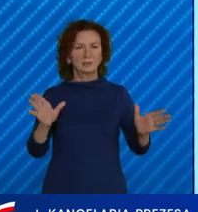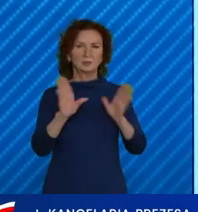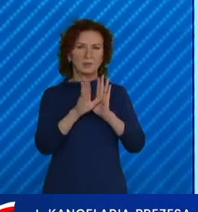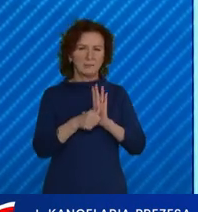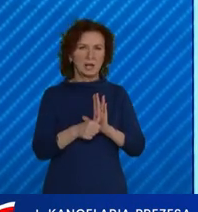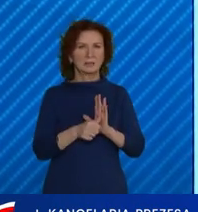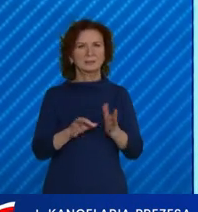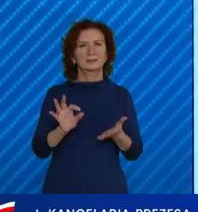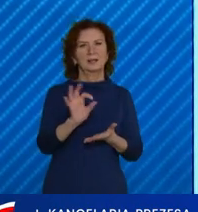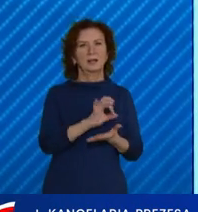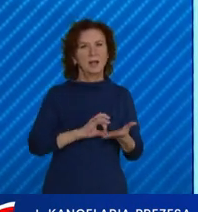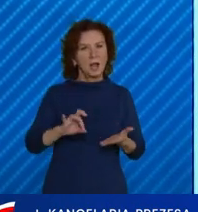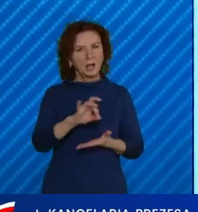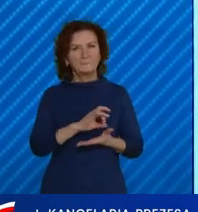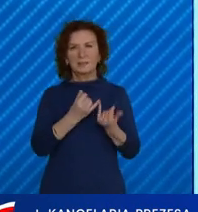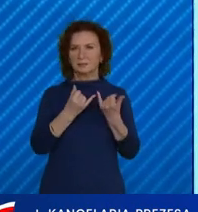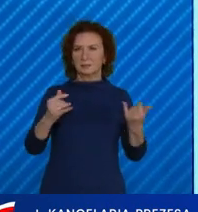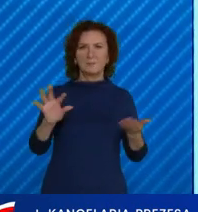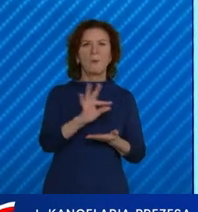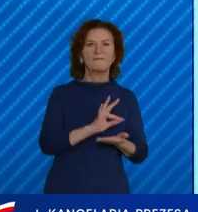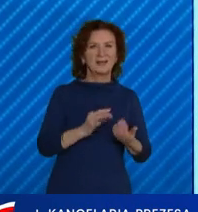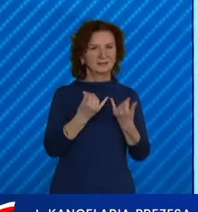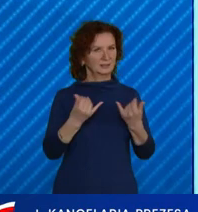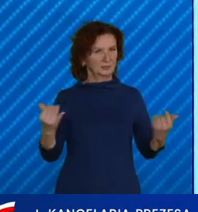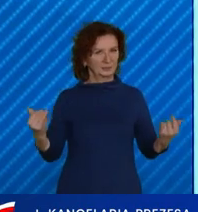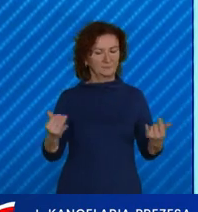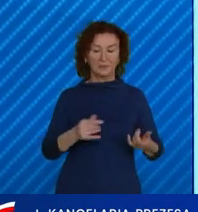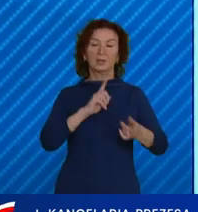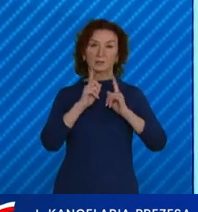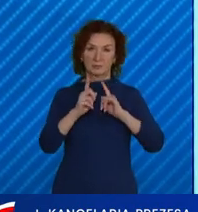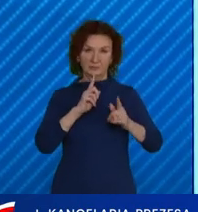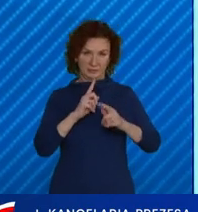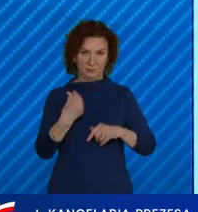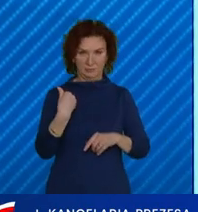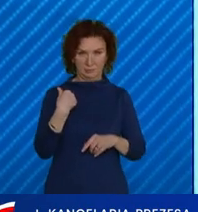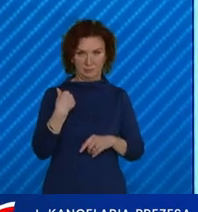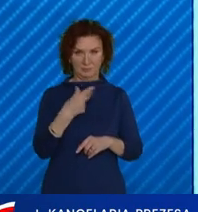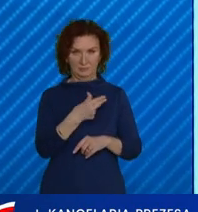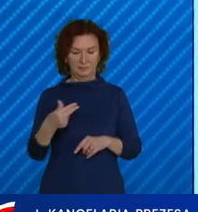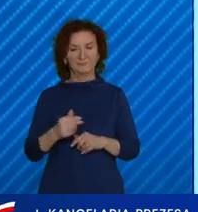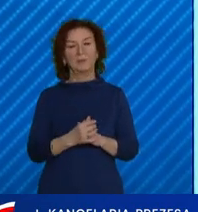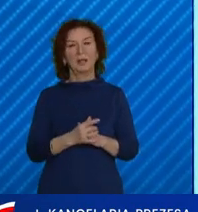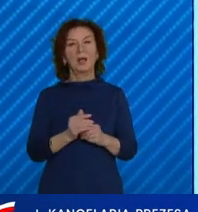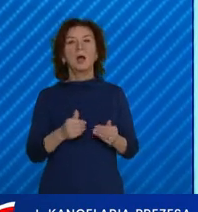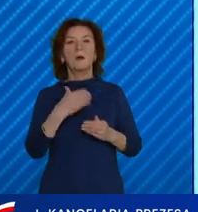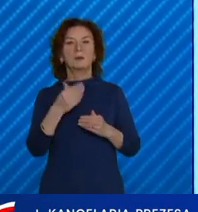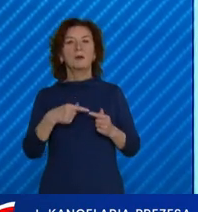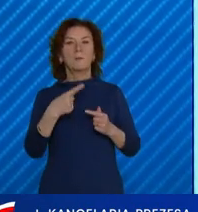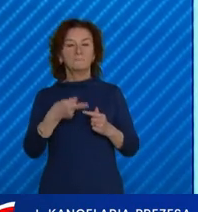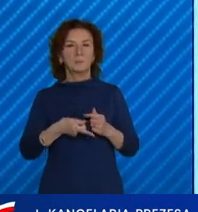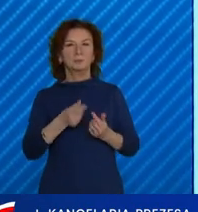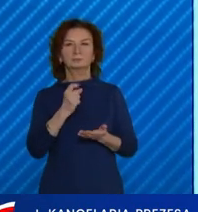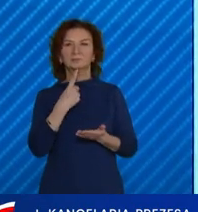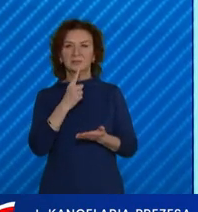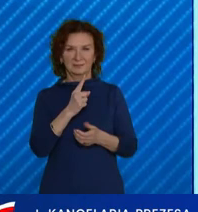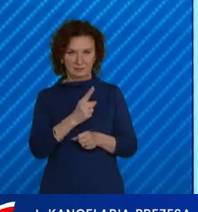malutkie miejscowości i powiaty. No więc o tym wszystkim rozmawialiśmy. Potem po ustaleniach poprosiliśmy przez